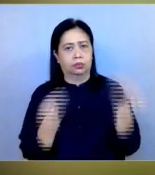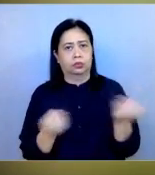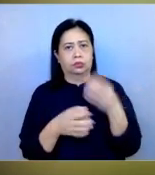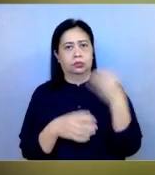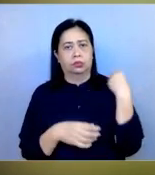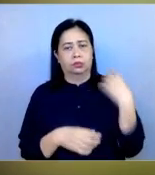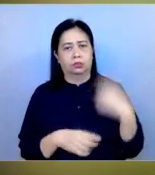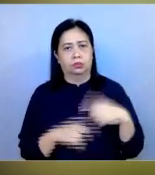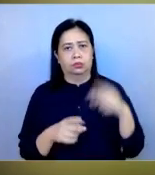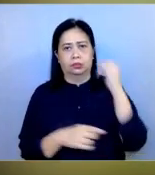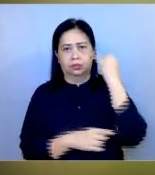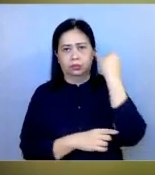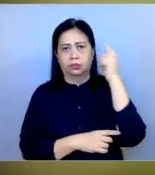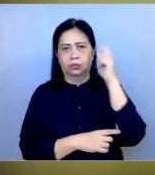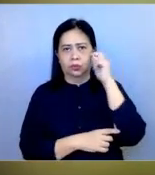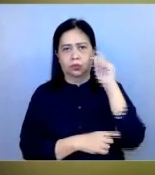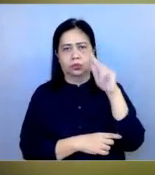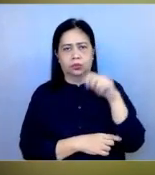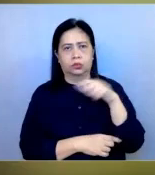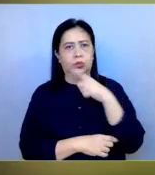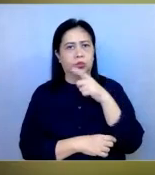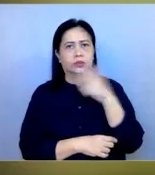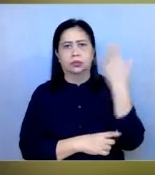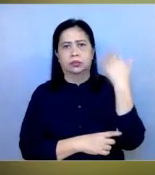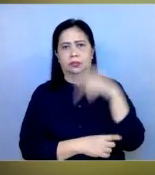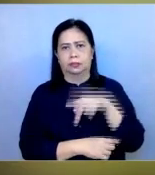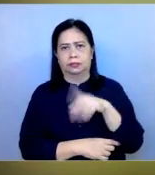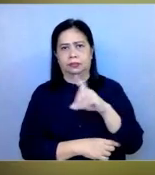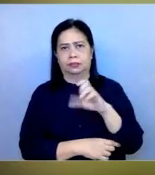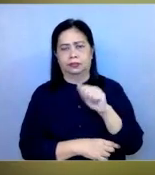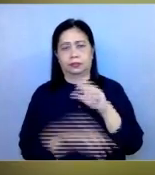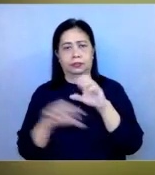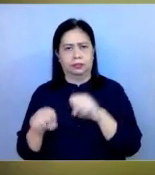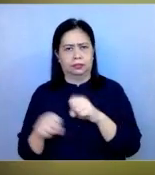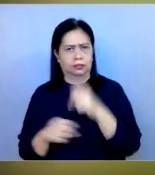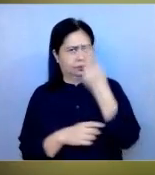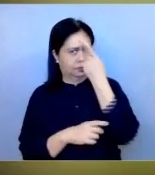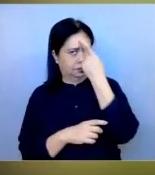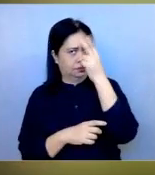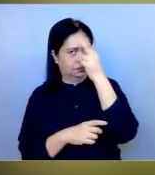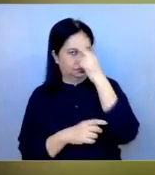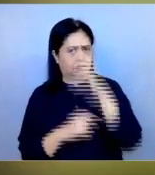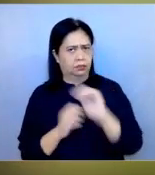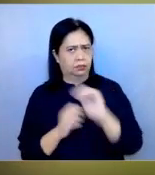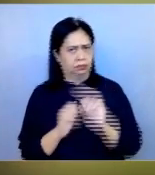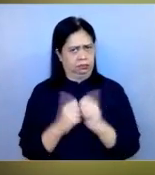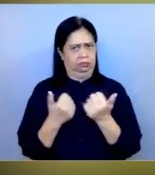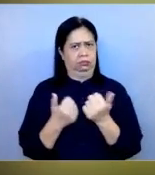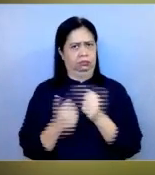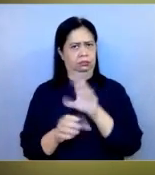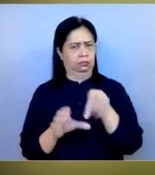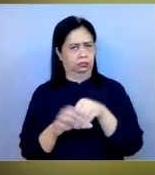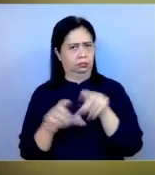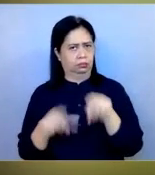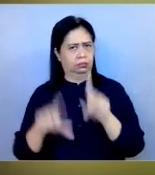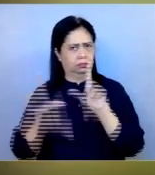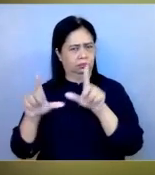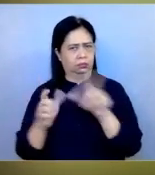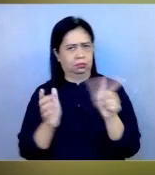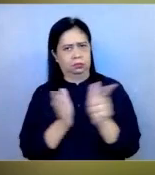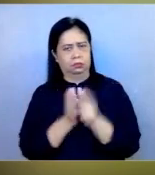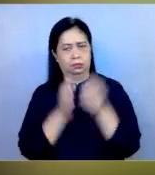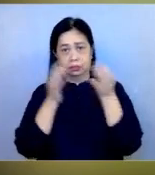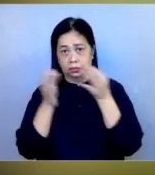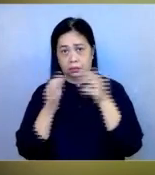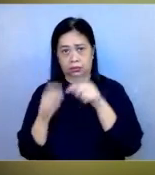sa isang raid ng PIDEA. Dagdag pa niya, palaisipan daw kasi kung paanong sangkot umano sa illegal na droga ang mismong malapit kay